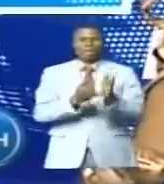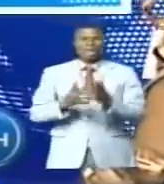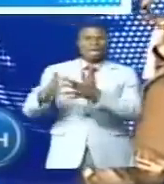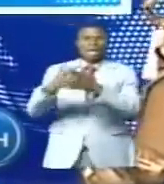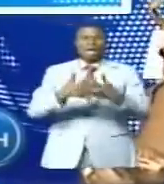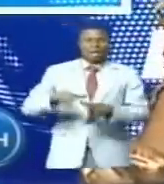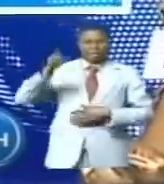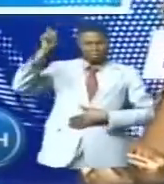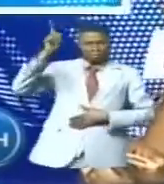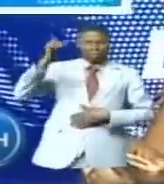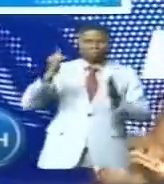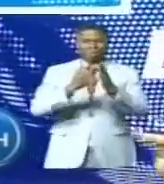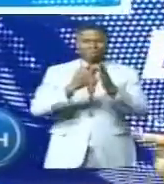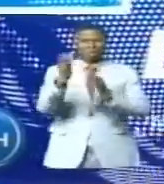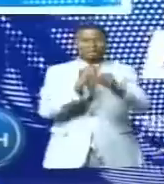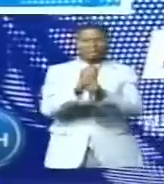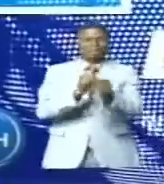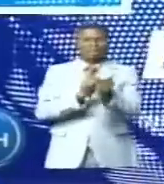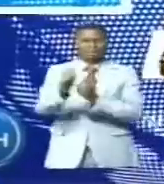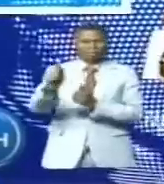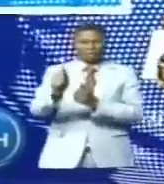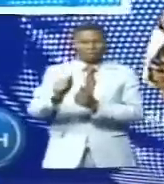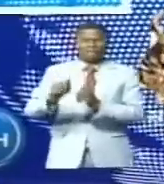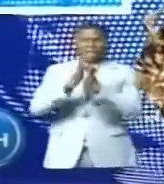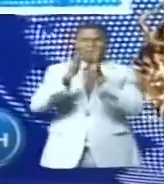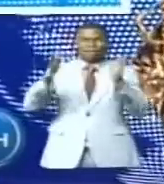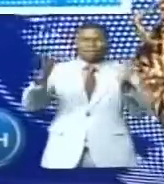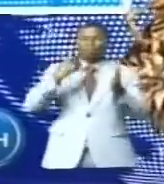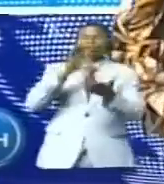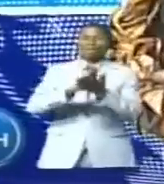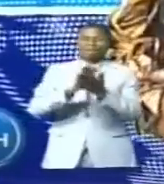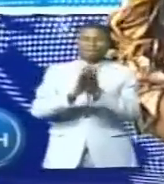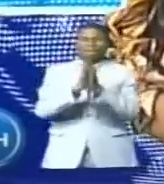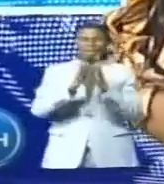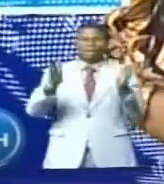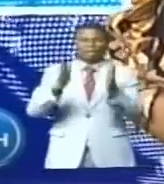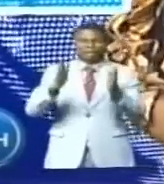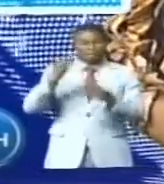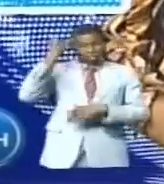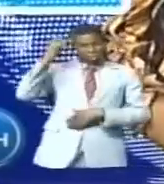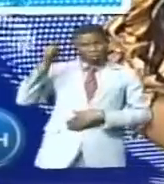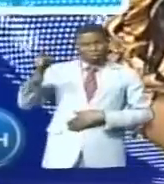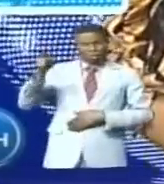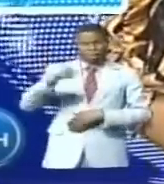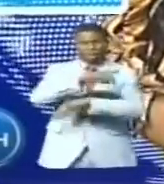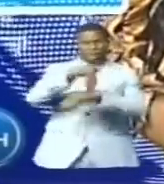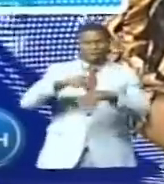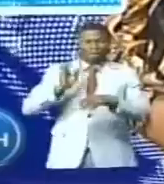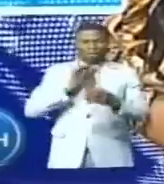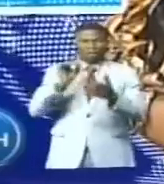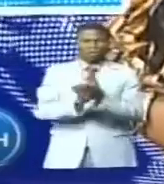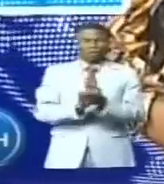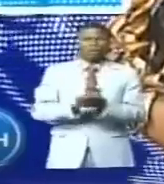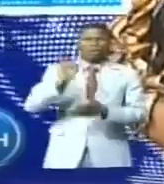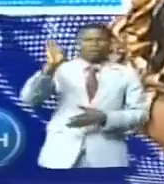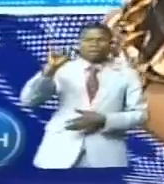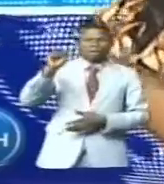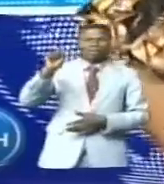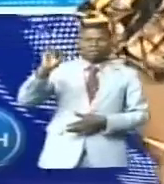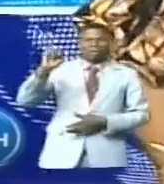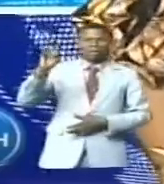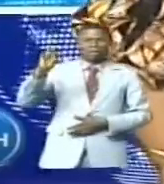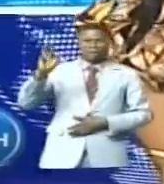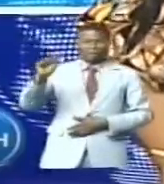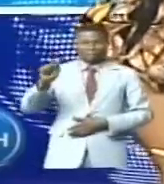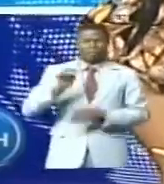États-Unis. 6 ans se sont écoulés. Une messe d'action de grâce a été célébrée en sa mémoire en la paroisse Notre-Dame de Fatima, messe à laquelle